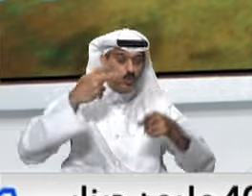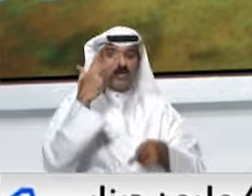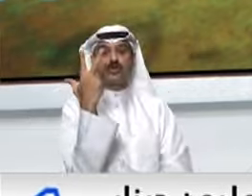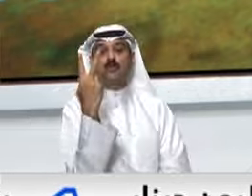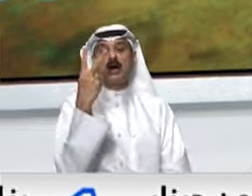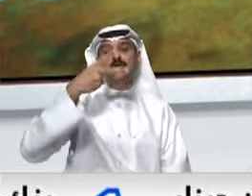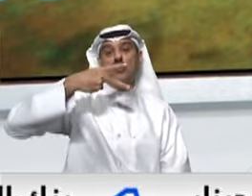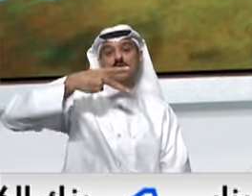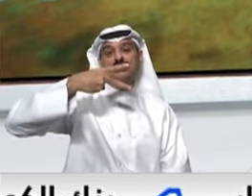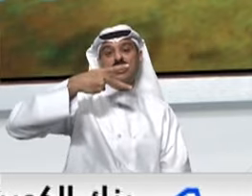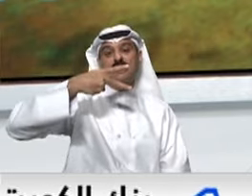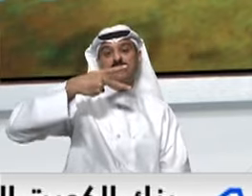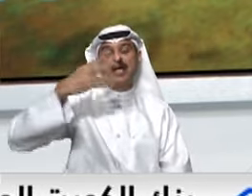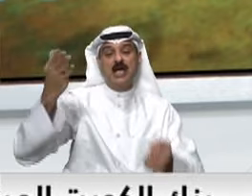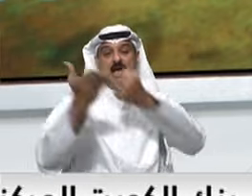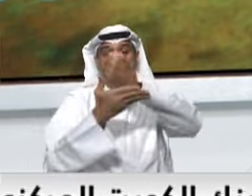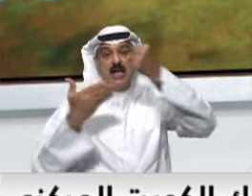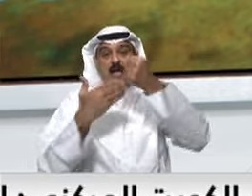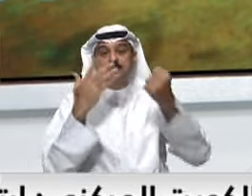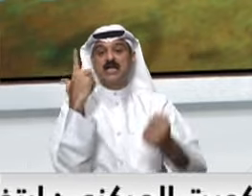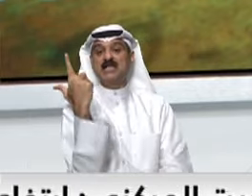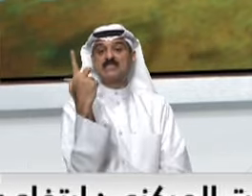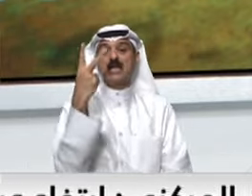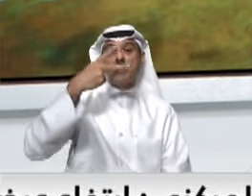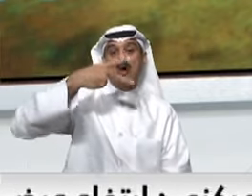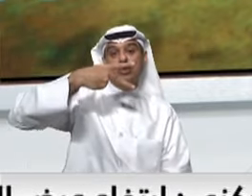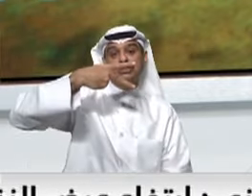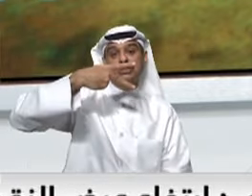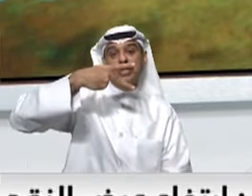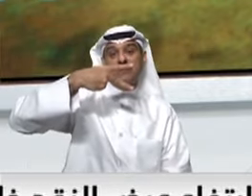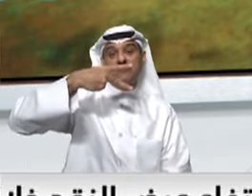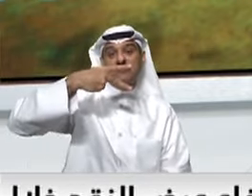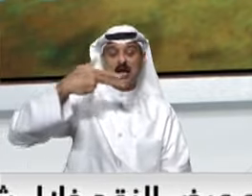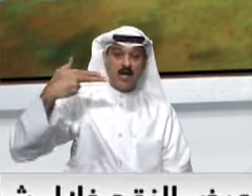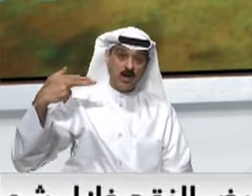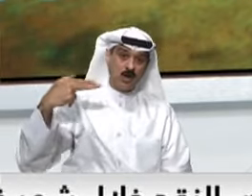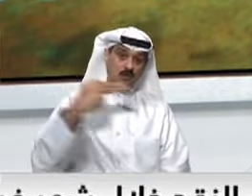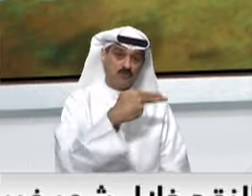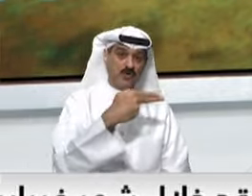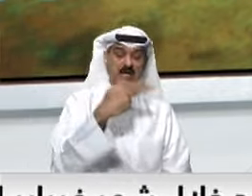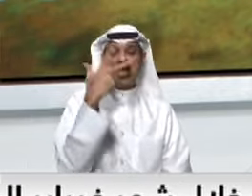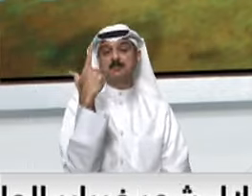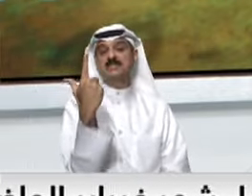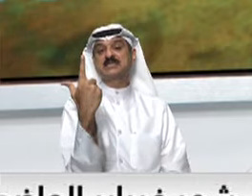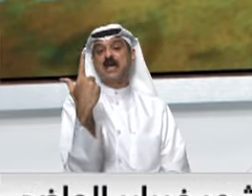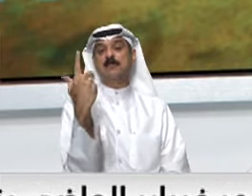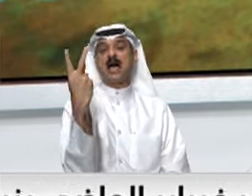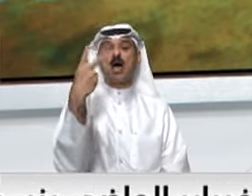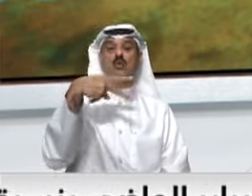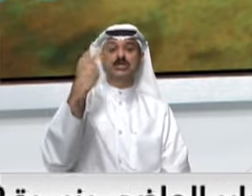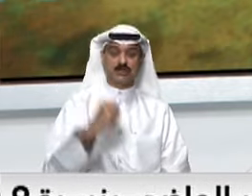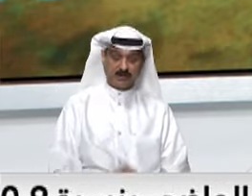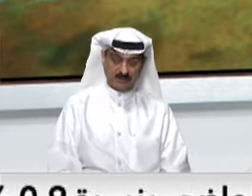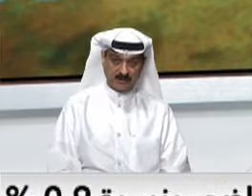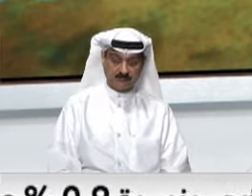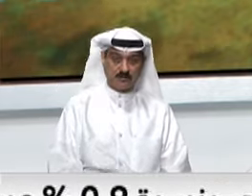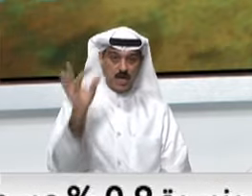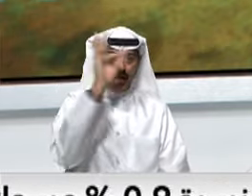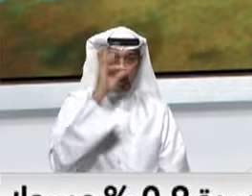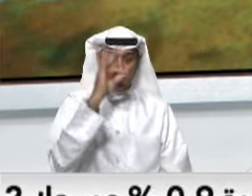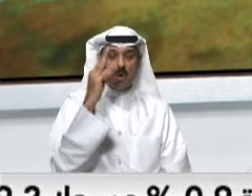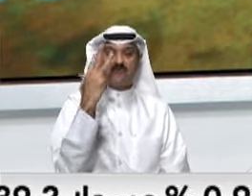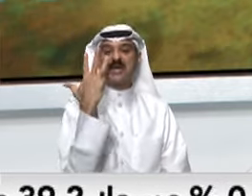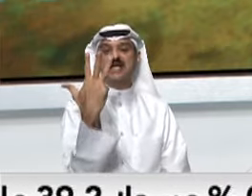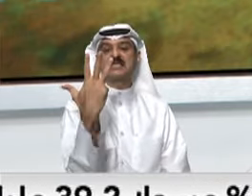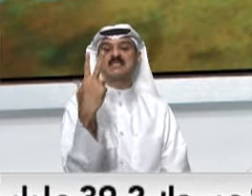28 درجه مئويه، العبدلي 27 درجه مئويه، الشقايه والسالمي 27 درجه مئويه، الوفره